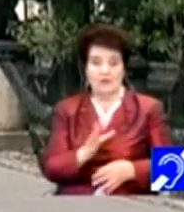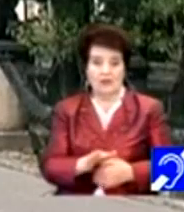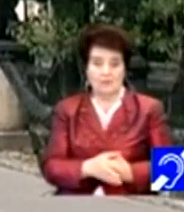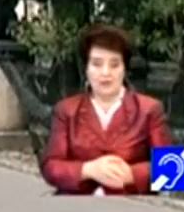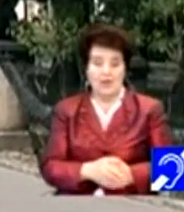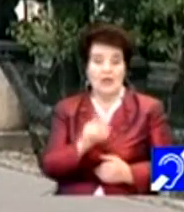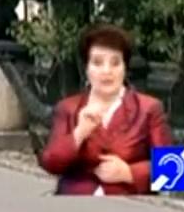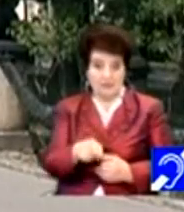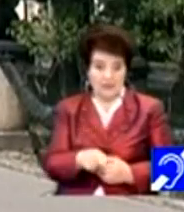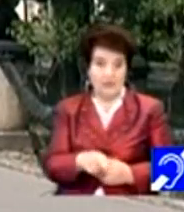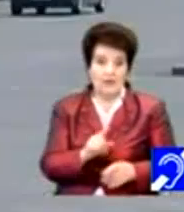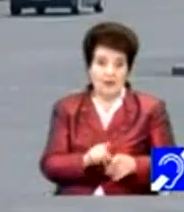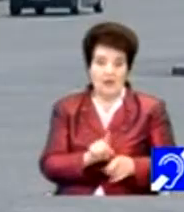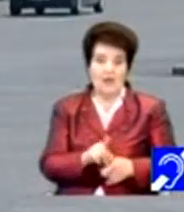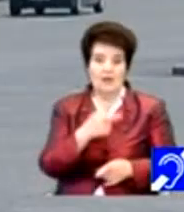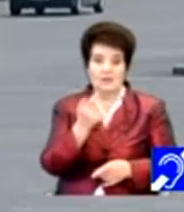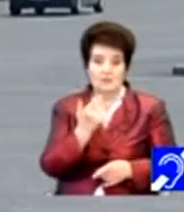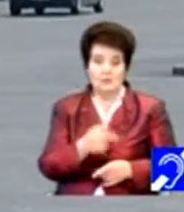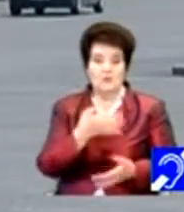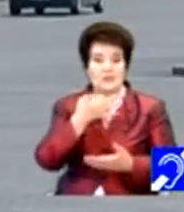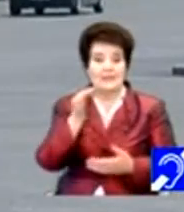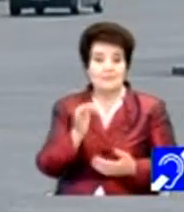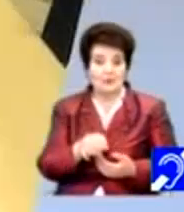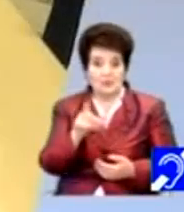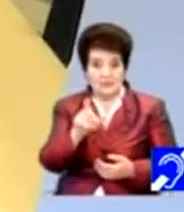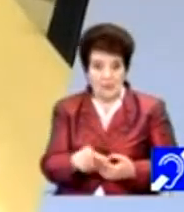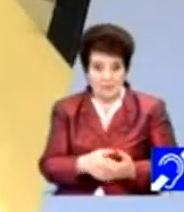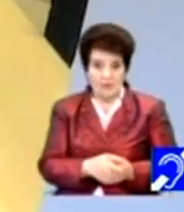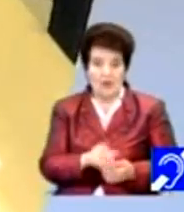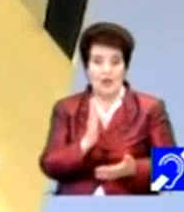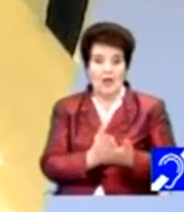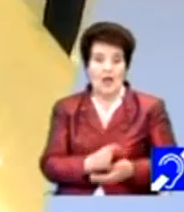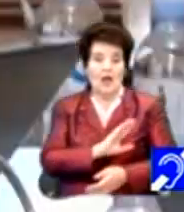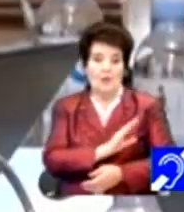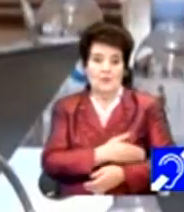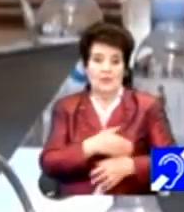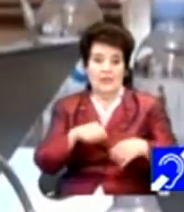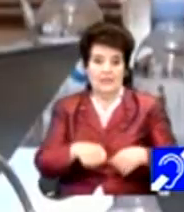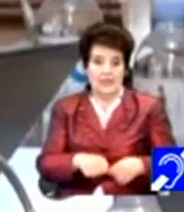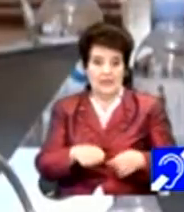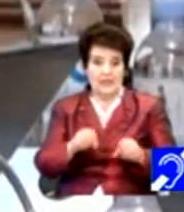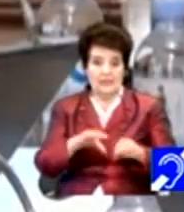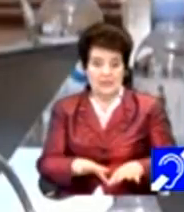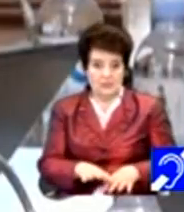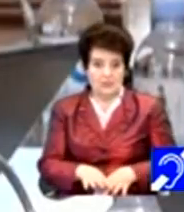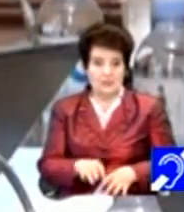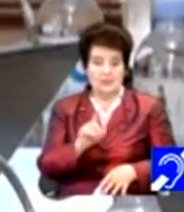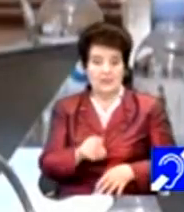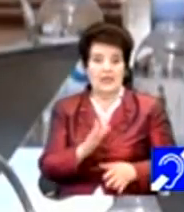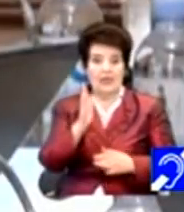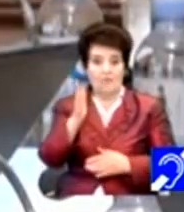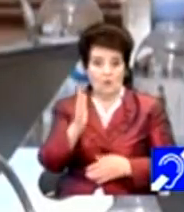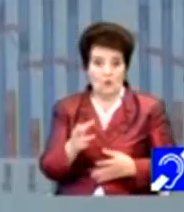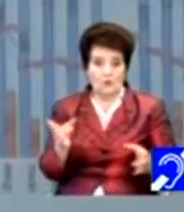Tot el a și fost cel care a dat din deget responsabililor care au putere de decizie. În trendul ascendent a